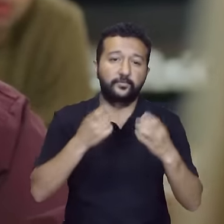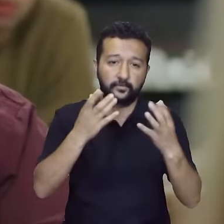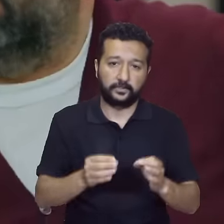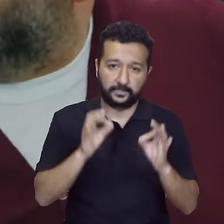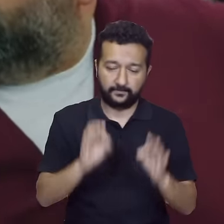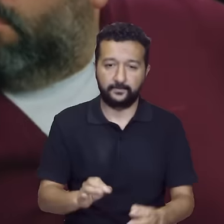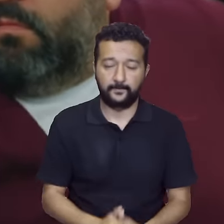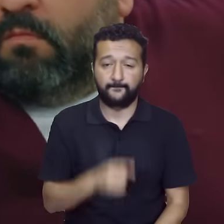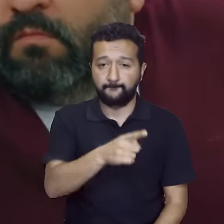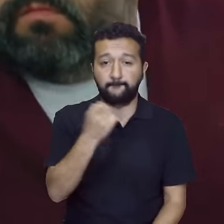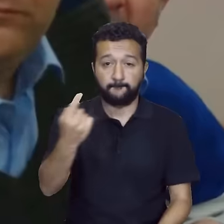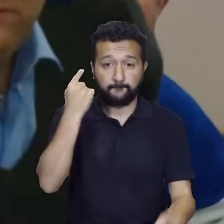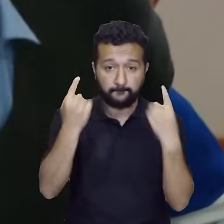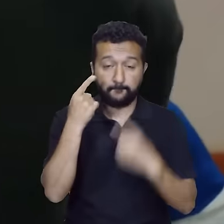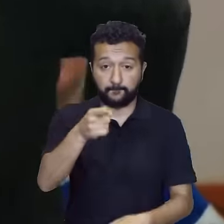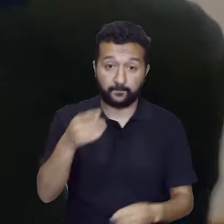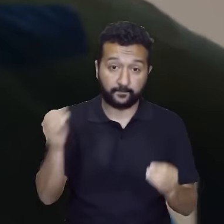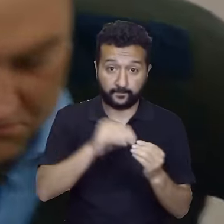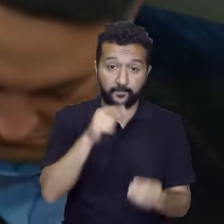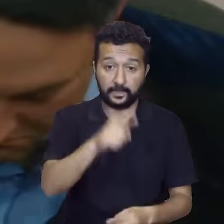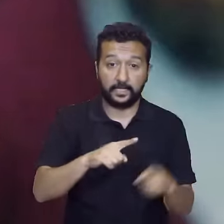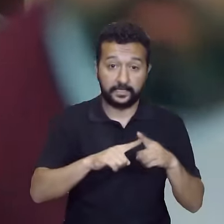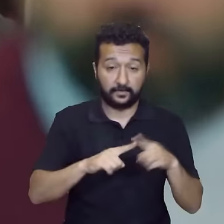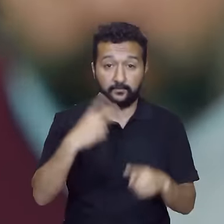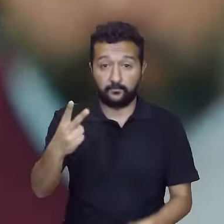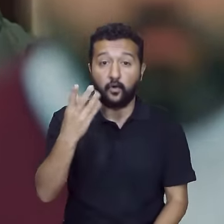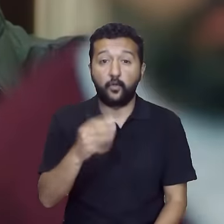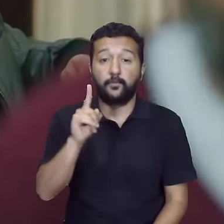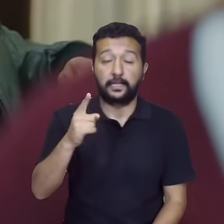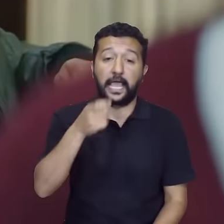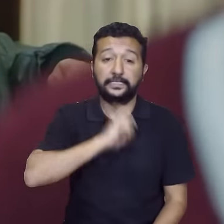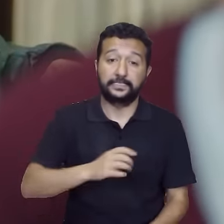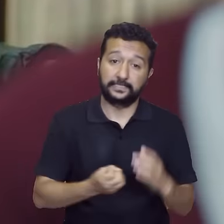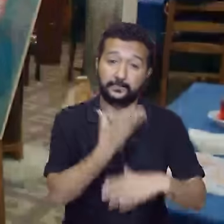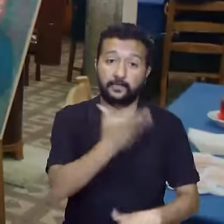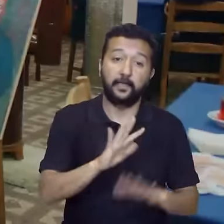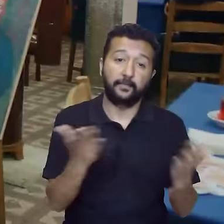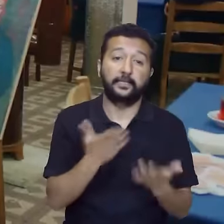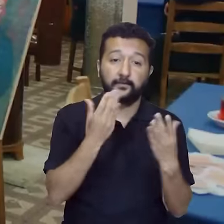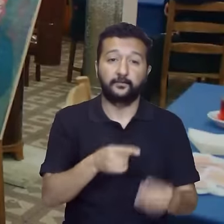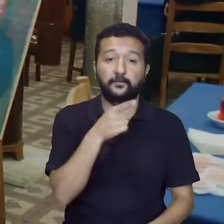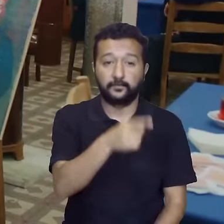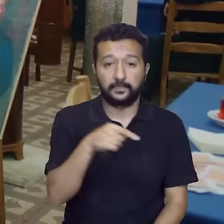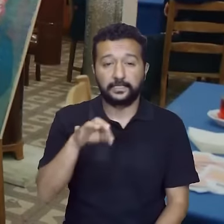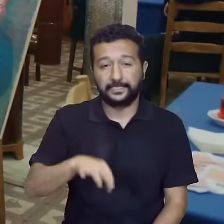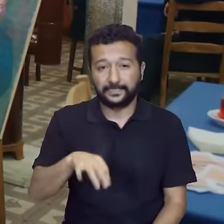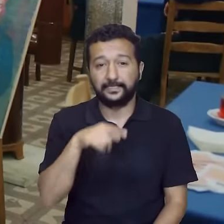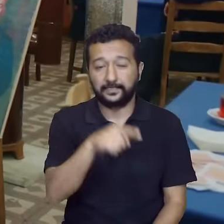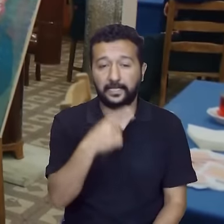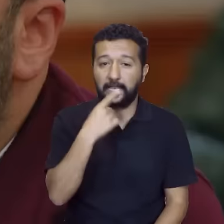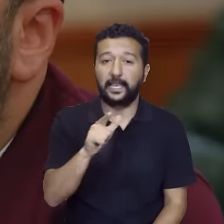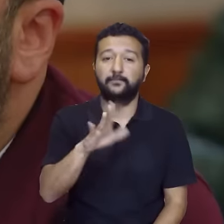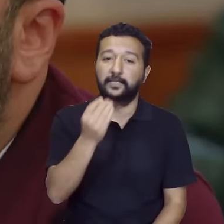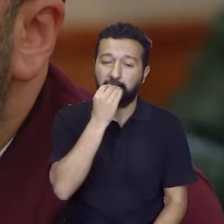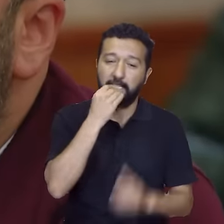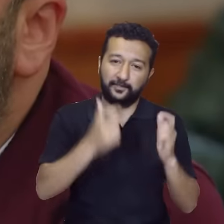arkadaşlar. Kahvedekiler evet, dinlemedi. Bir tanesi hatta Tatavla'nın olmadık bir yerine de isabet ediyor ama neyse o şimdi lazım